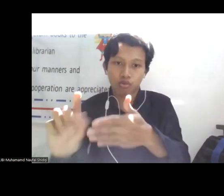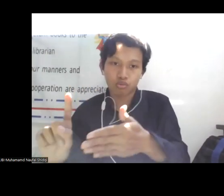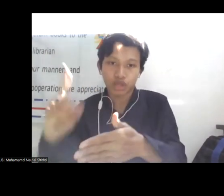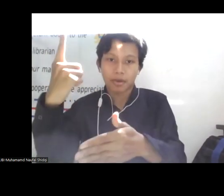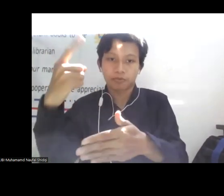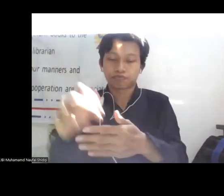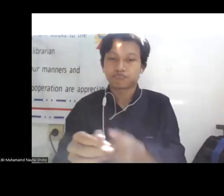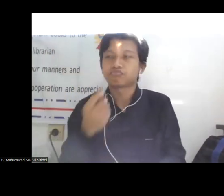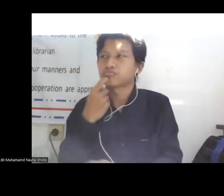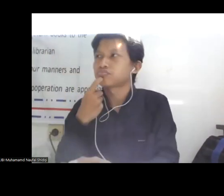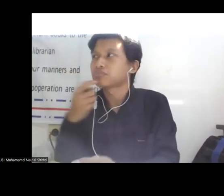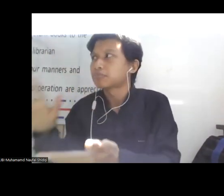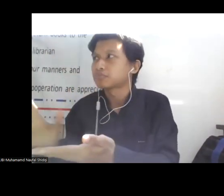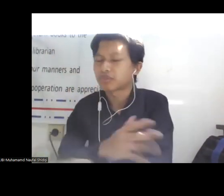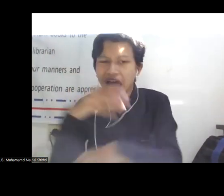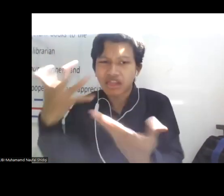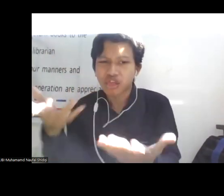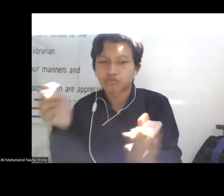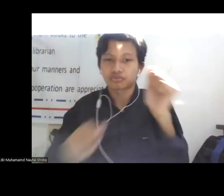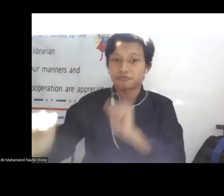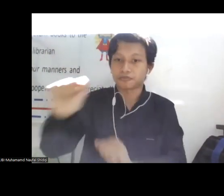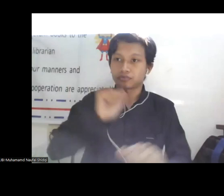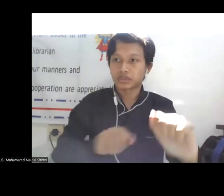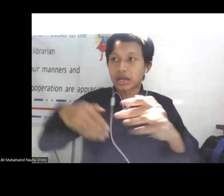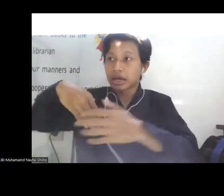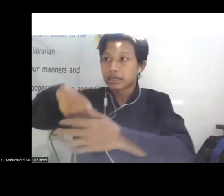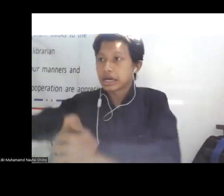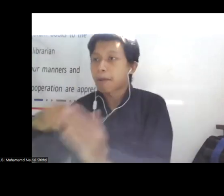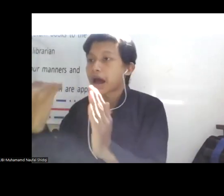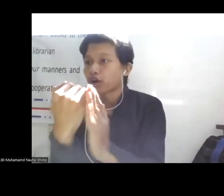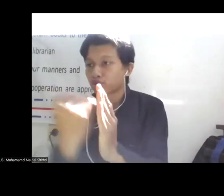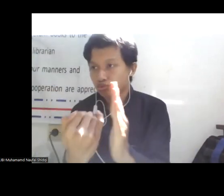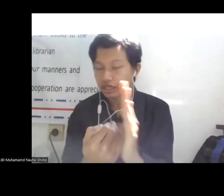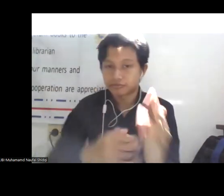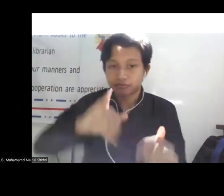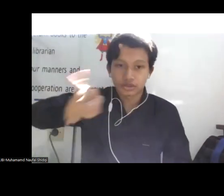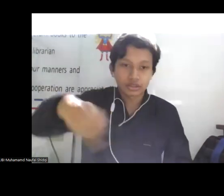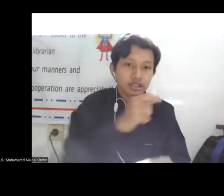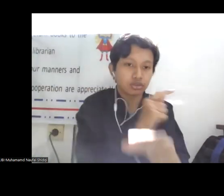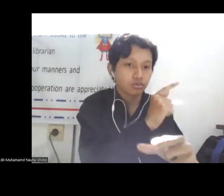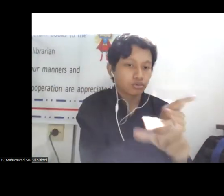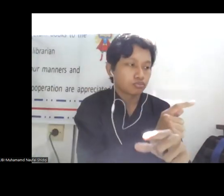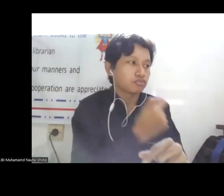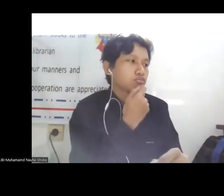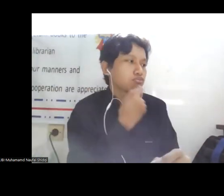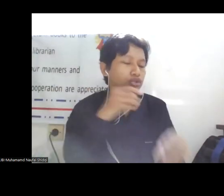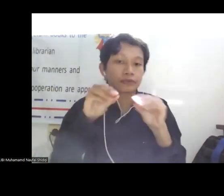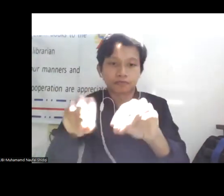kegiatan Tri Dharma perguruan tinggi yakni pendidikan pengajaran